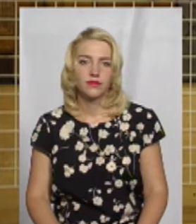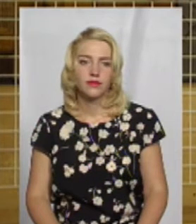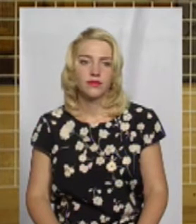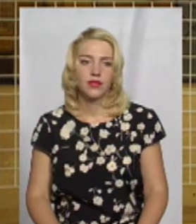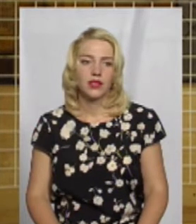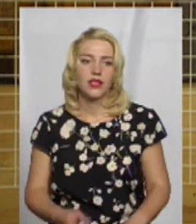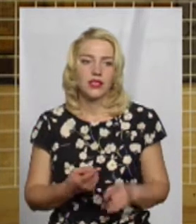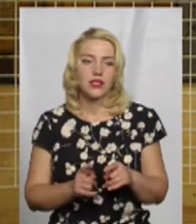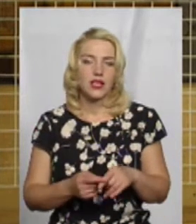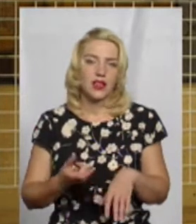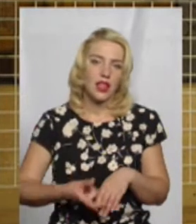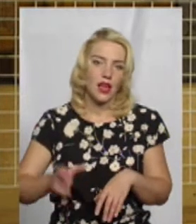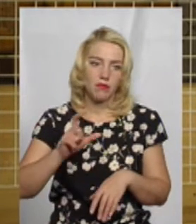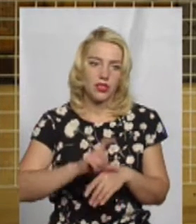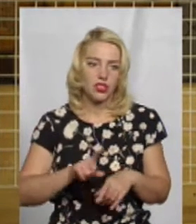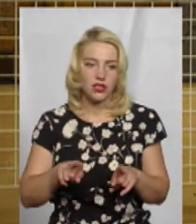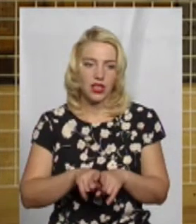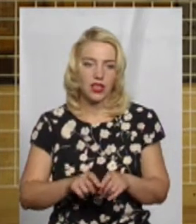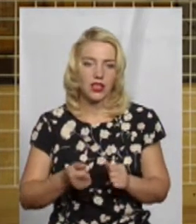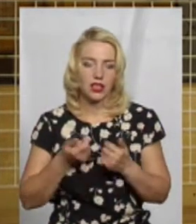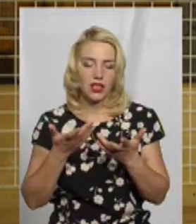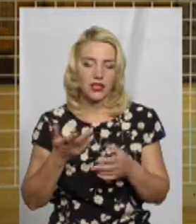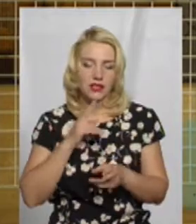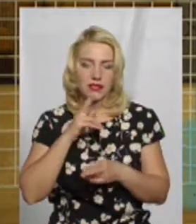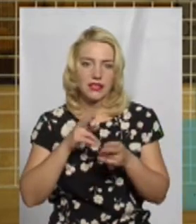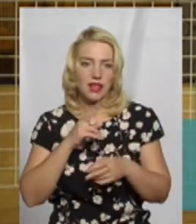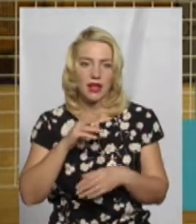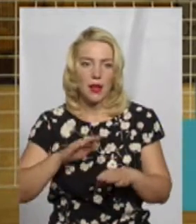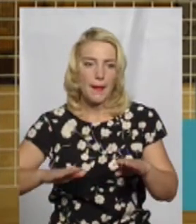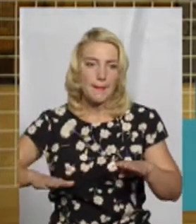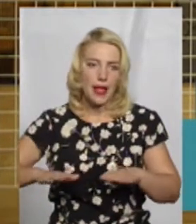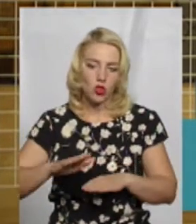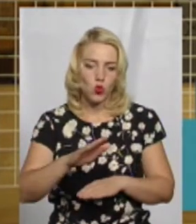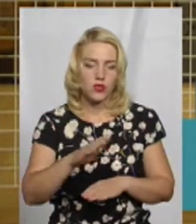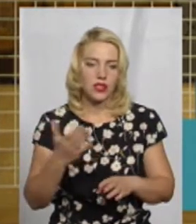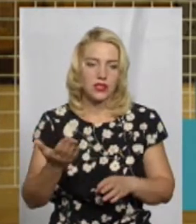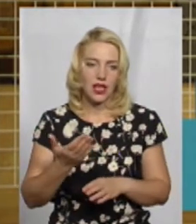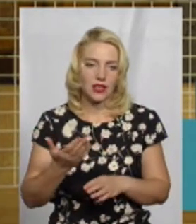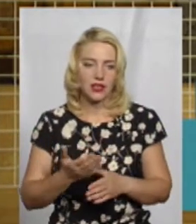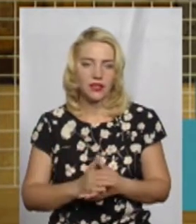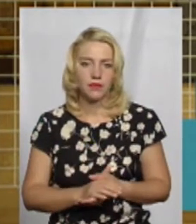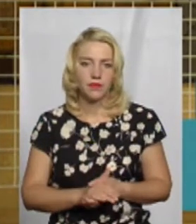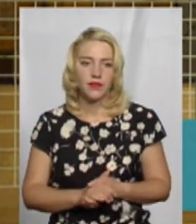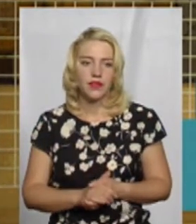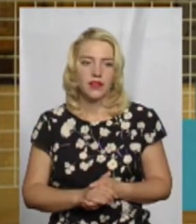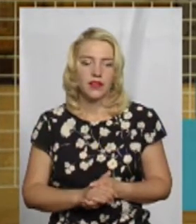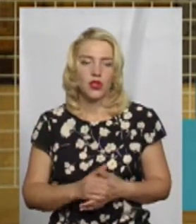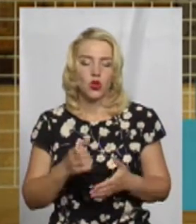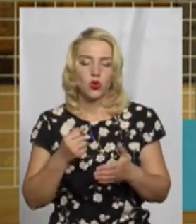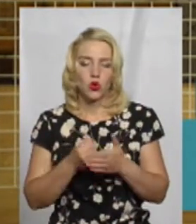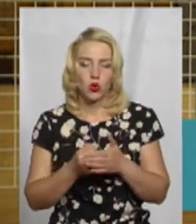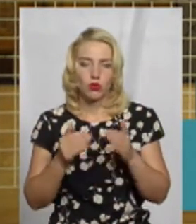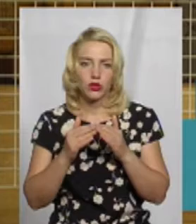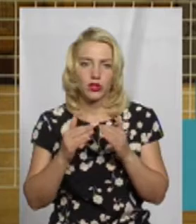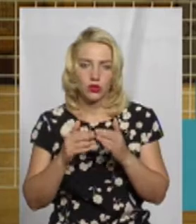Це найбільша така кількість скарг на пандуси, які безпосередньо до будинку підходять, до